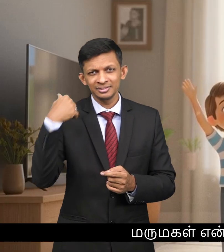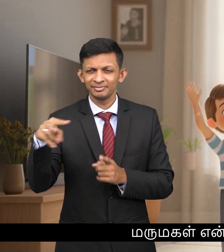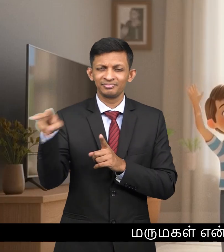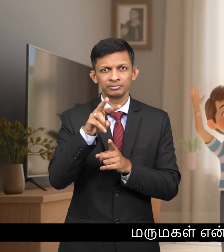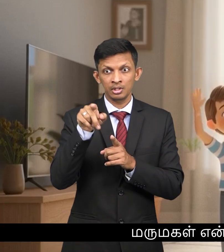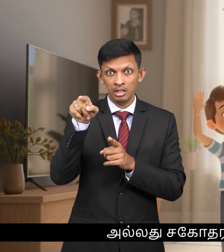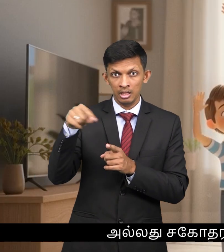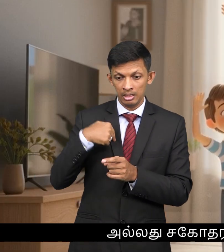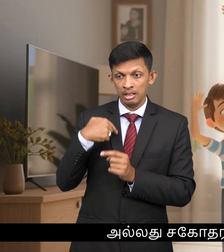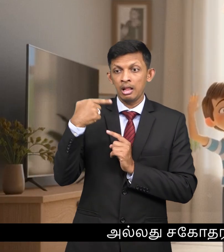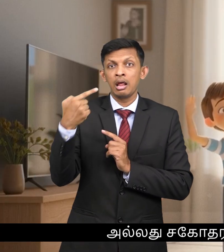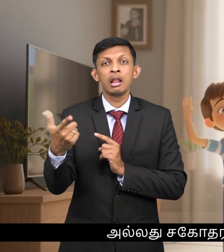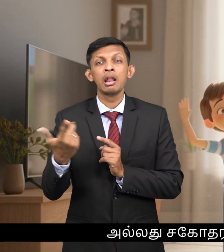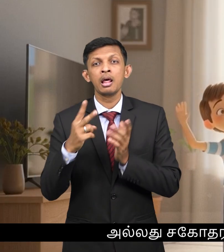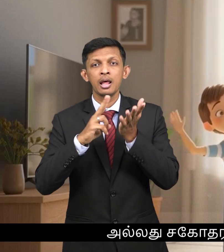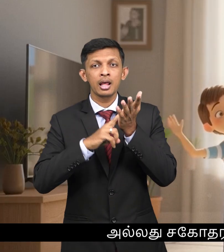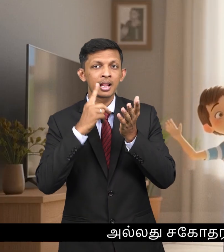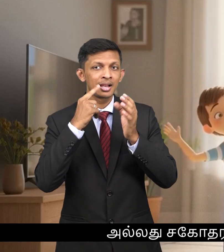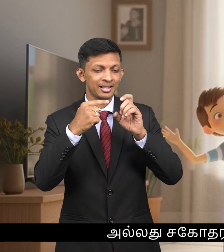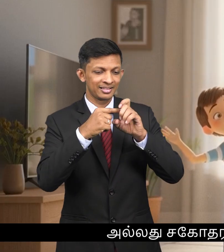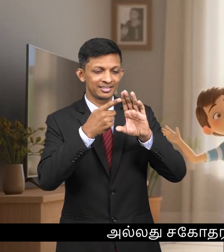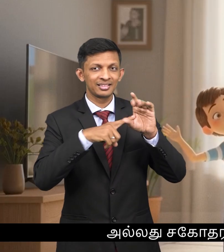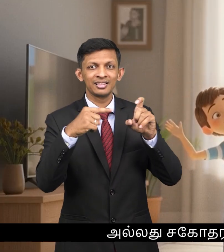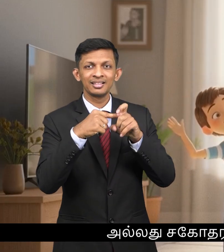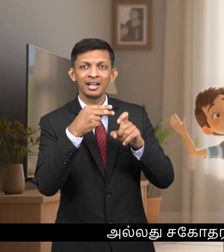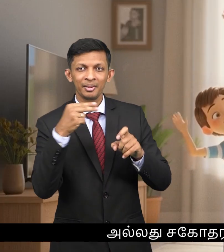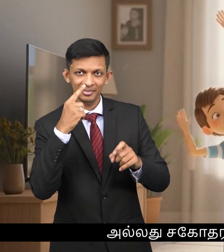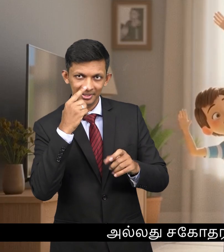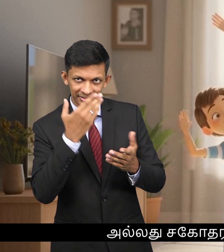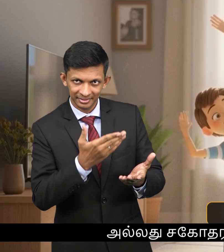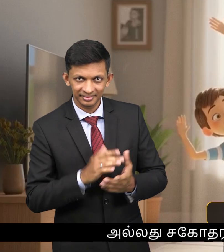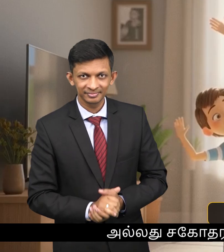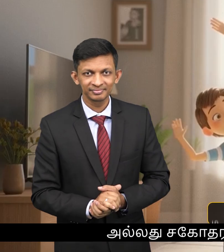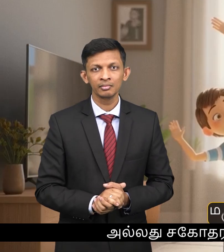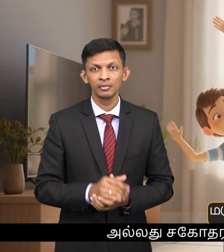ஒருவரின் சகோதரர் அல்லது சகோதரியின் மகள் என்று கூறினார்.